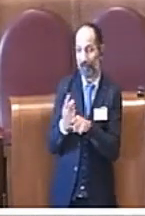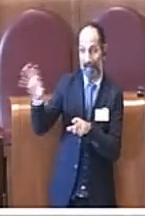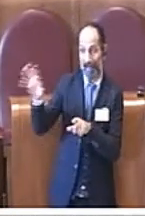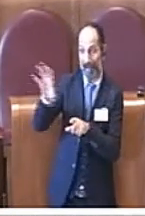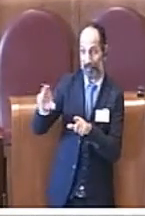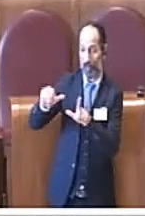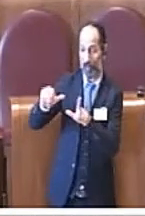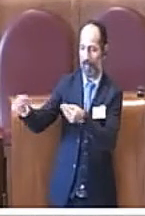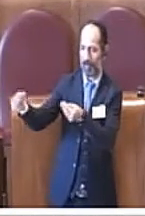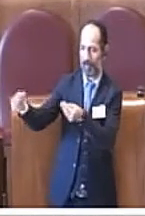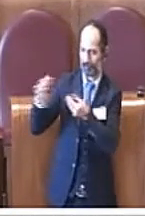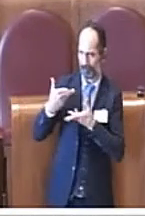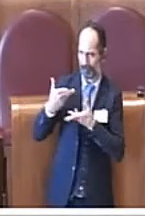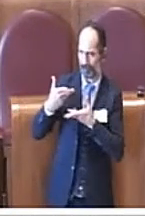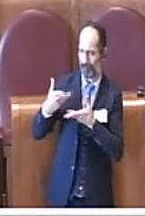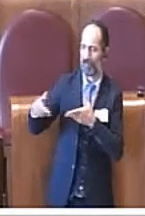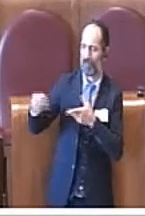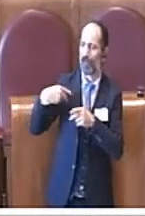Lazio nel